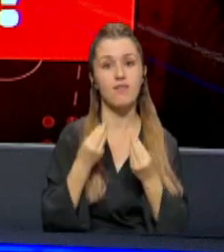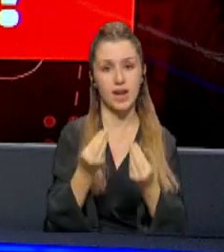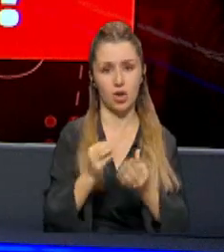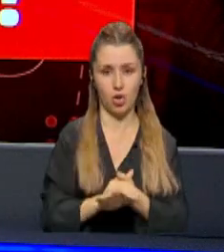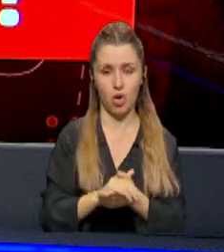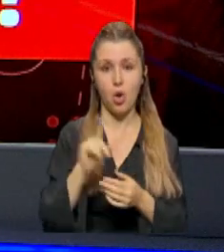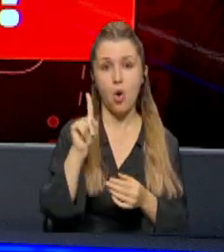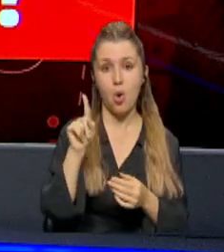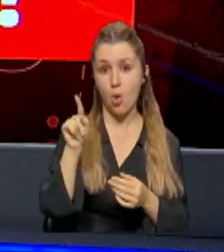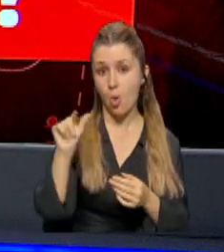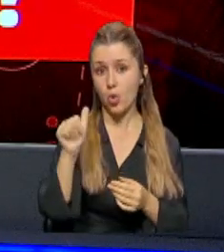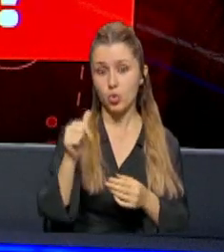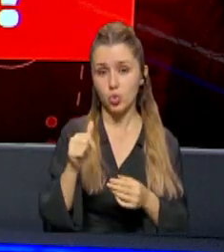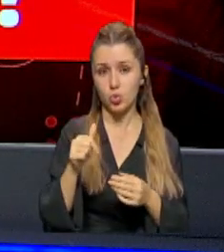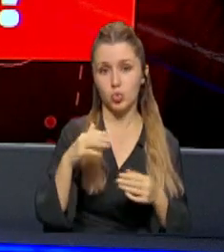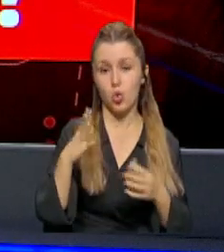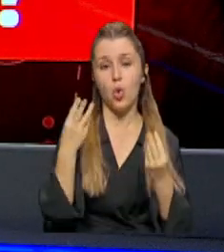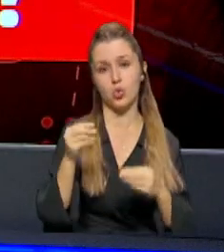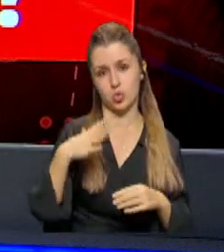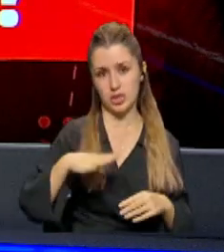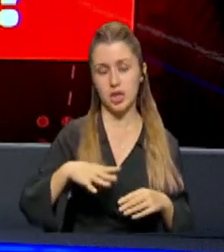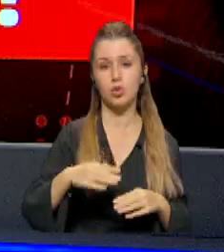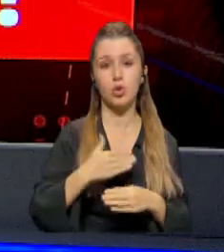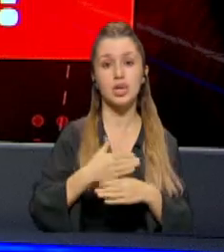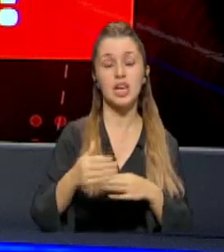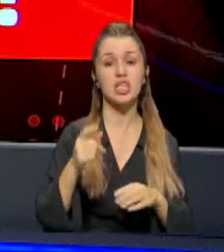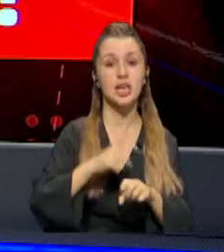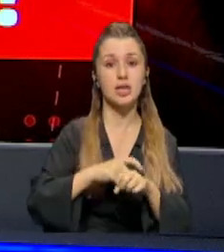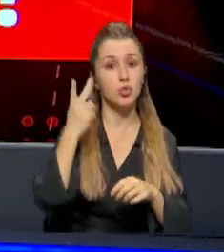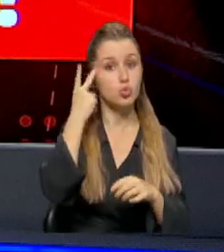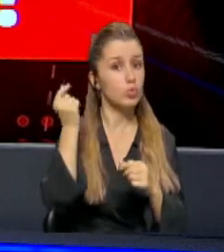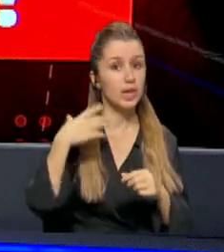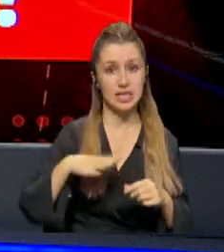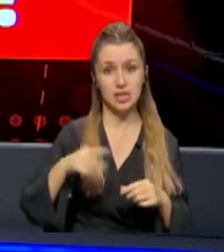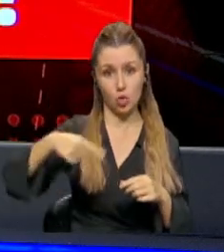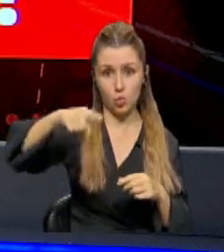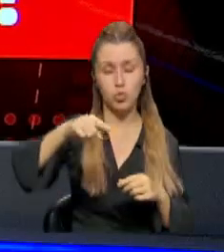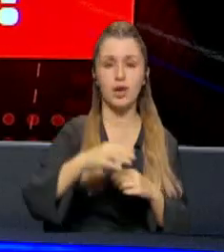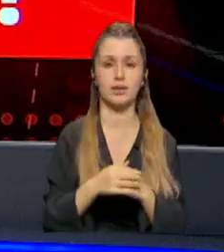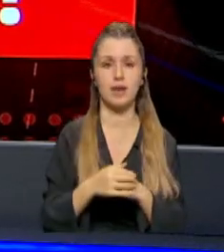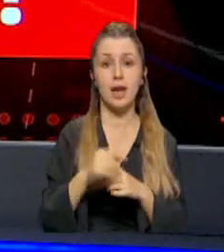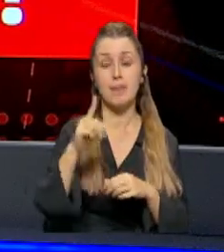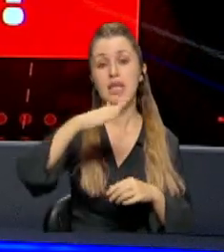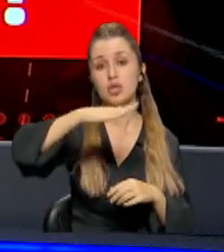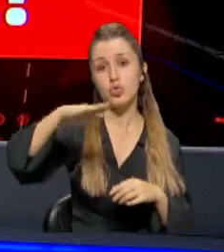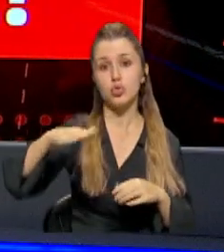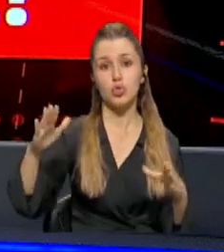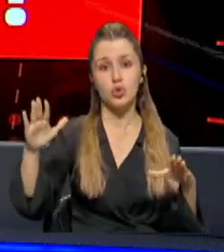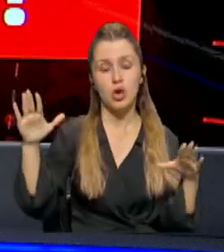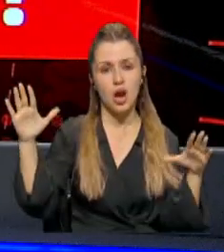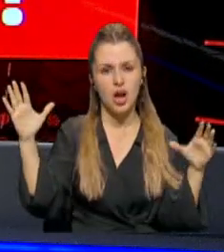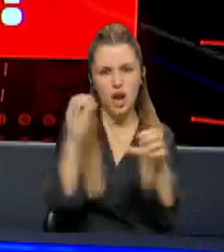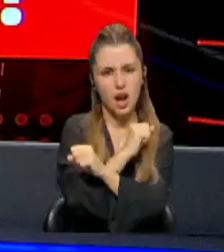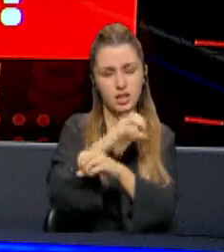veriliyor? O gün görülmesi isteniyor. Geçen zamanda unutturulmak mı isteniyor tüm bunlar? Ve bakın, bir çocuğu karanlık bir